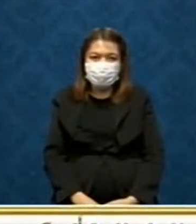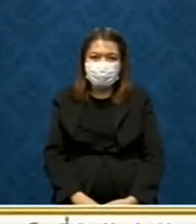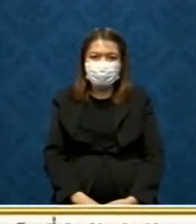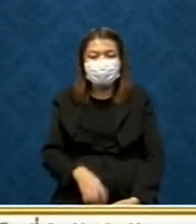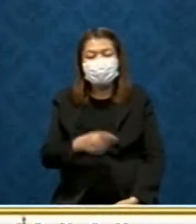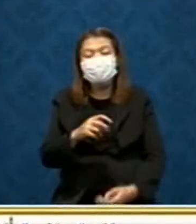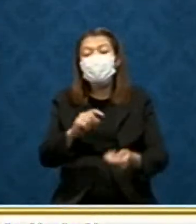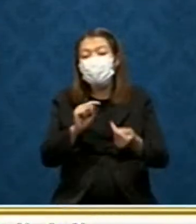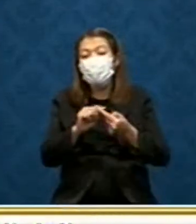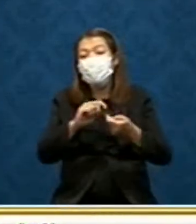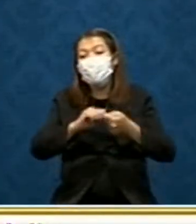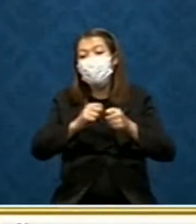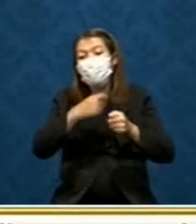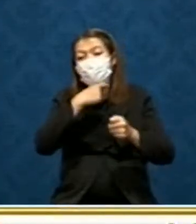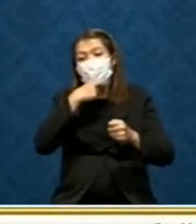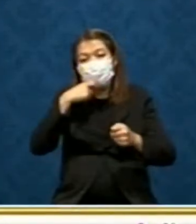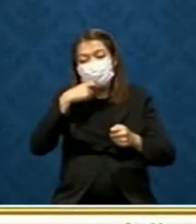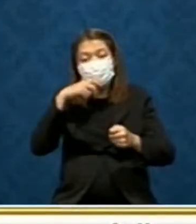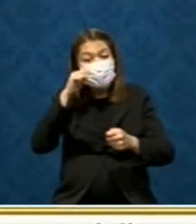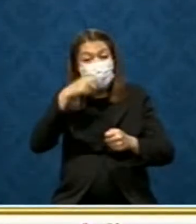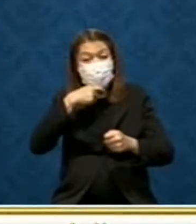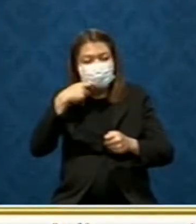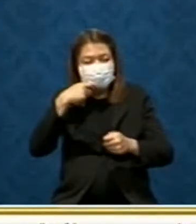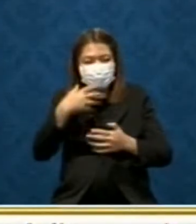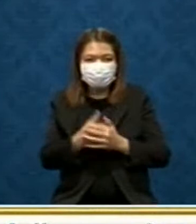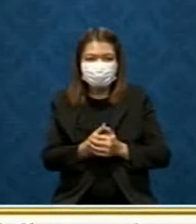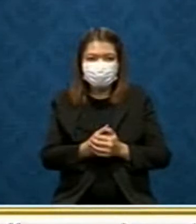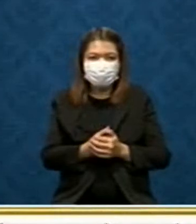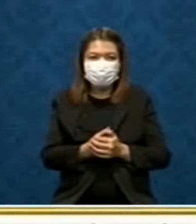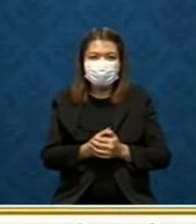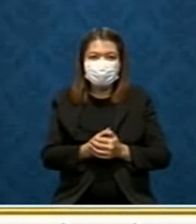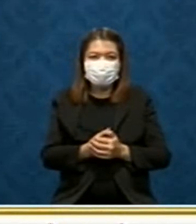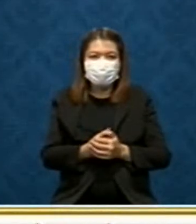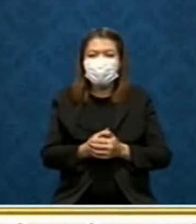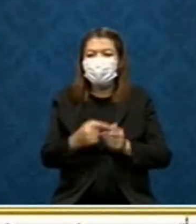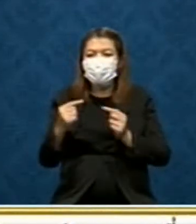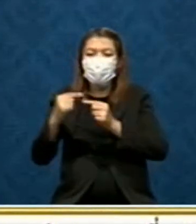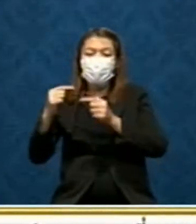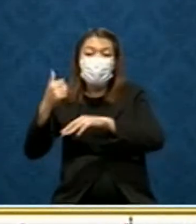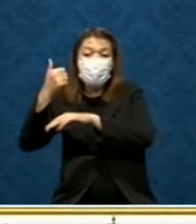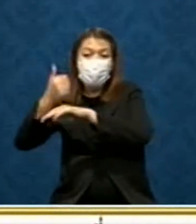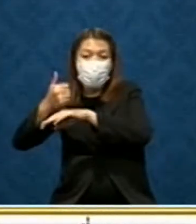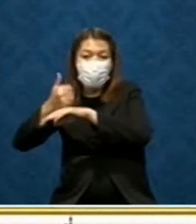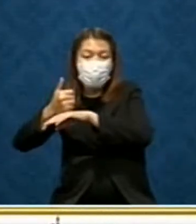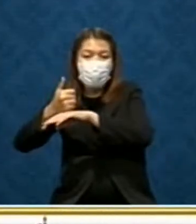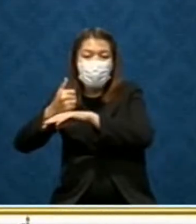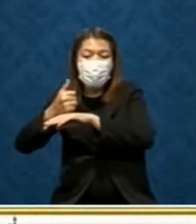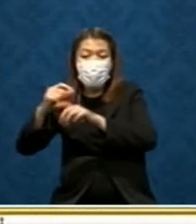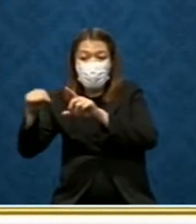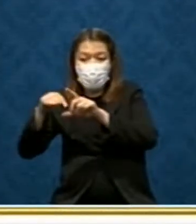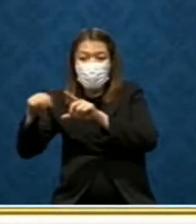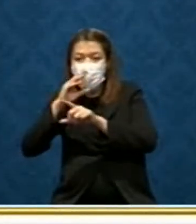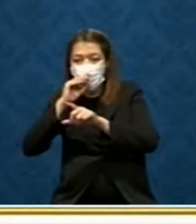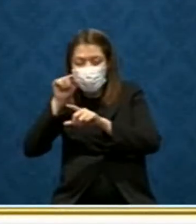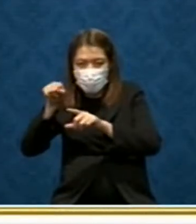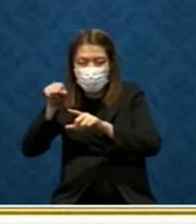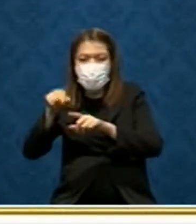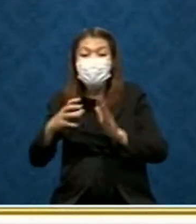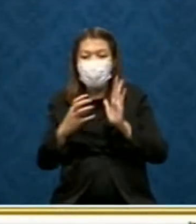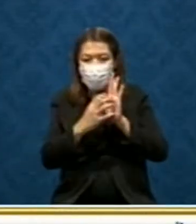เอาภัยแรงก่อน เข้ามีข้มูอมา ก็ผมกสอดค้ตกกบคพิธาพูมาวานนี้พระกลางนี้นะ